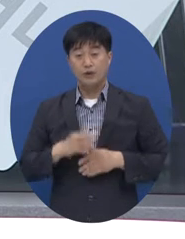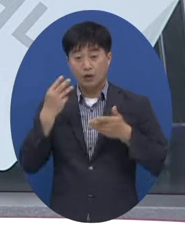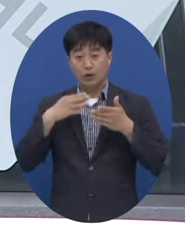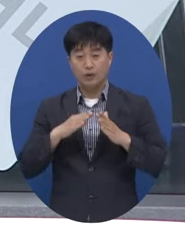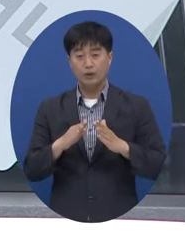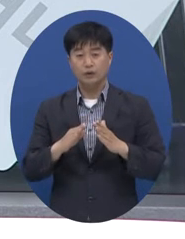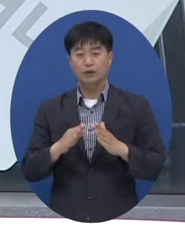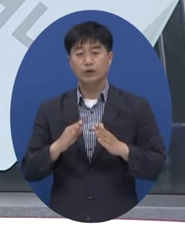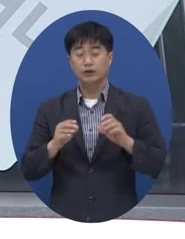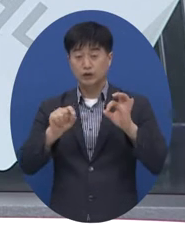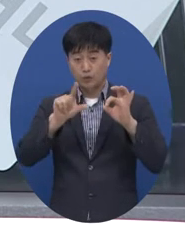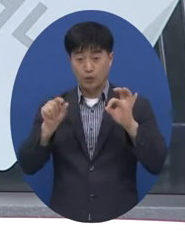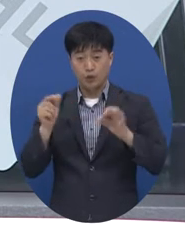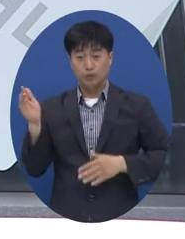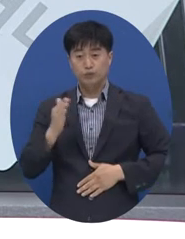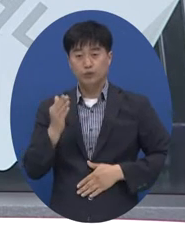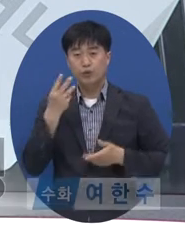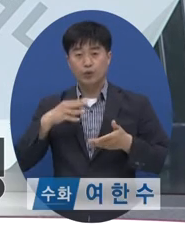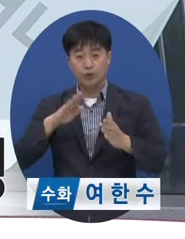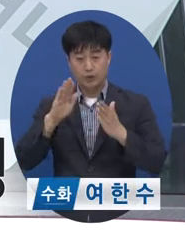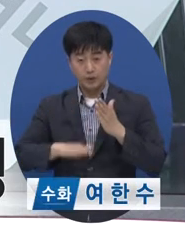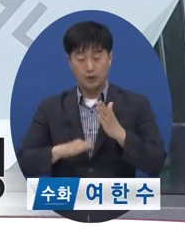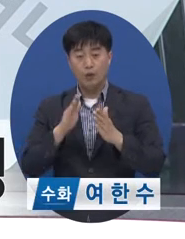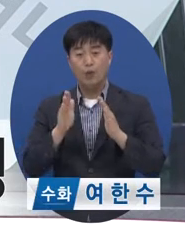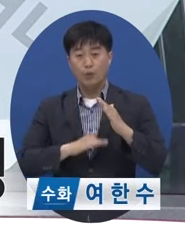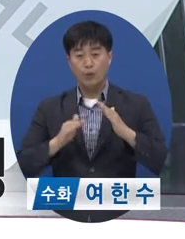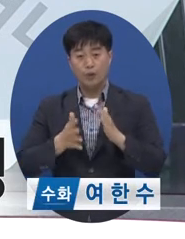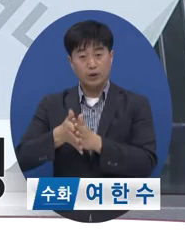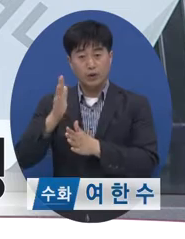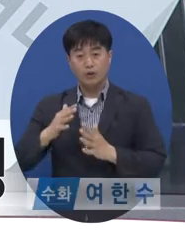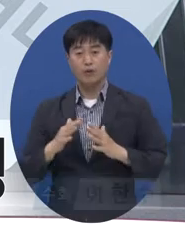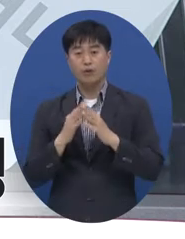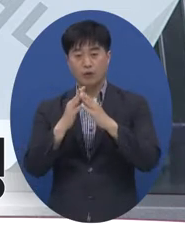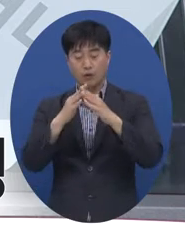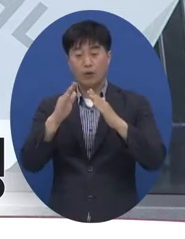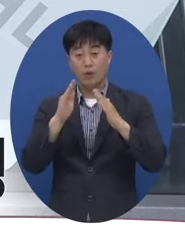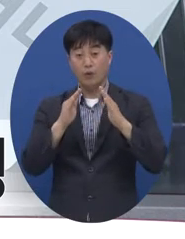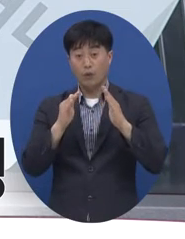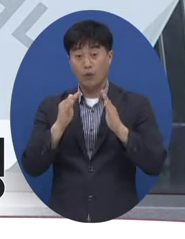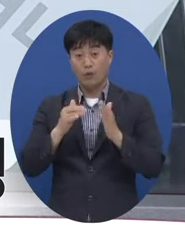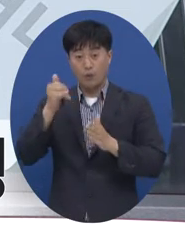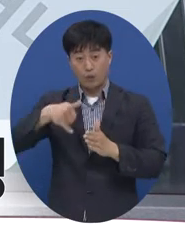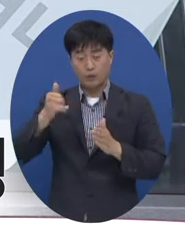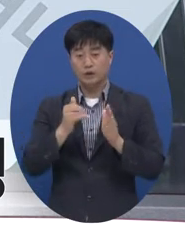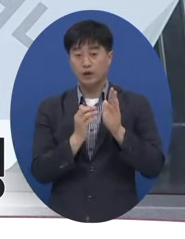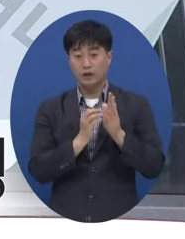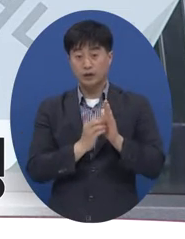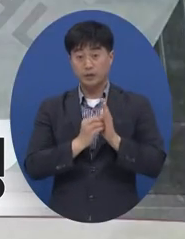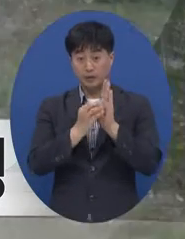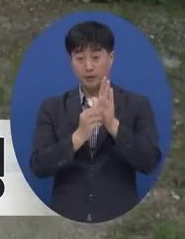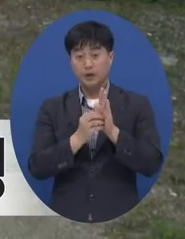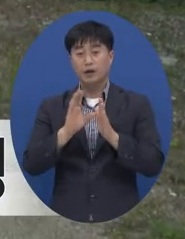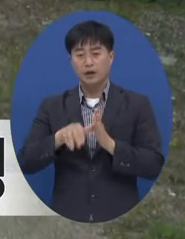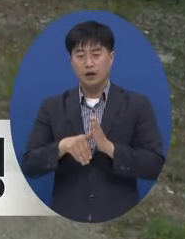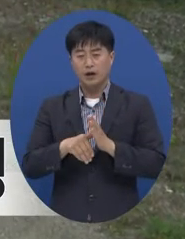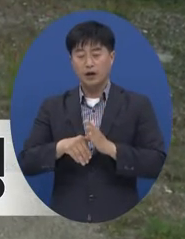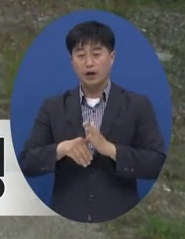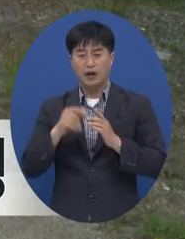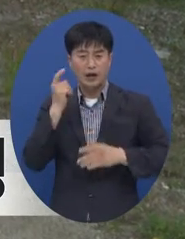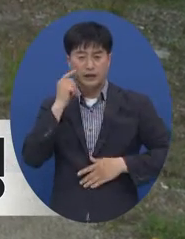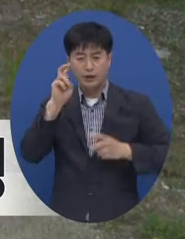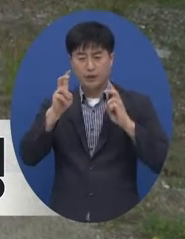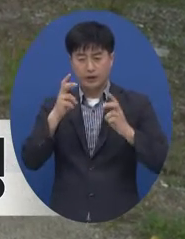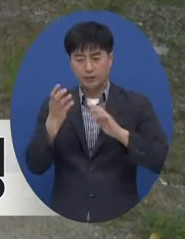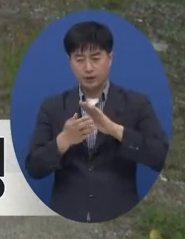경 기존의 오늘 10월부터 경기도와 산하 공공기관 건설공사 찰 때 페이퍼컴퍼니 사전 단속 제도를 시행한다고